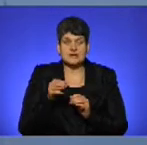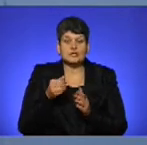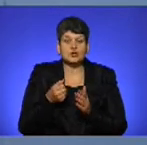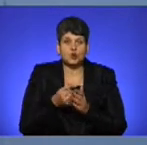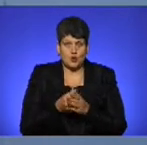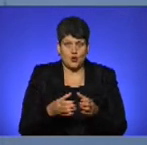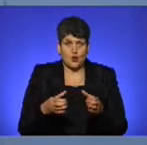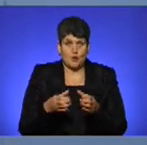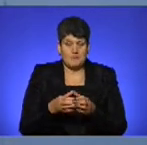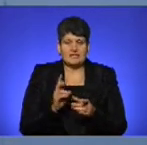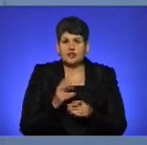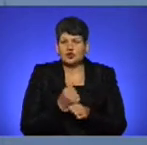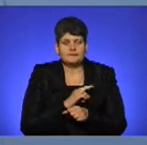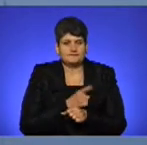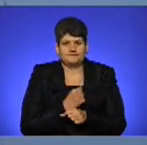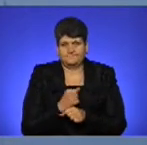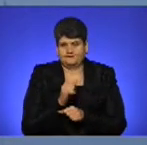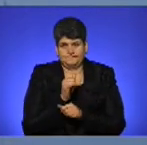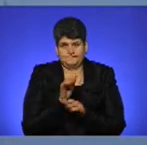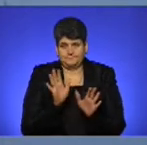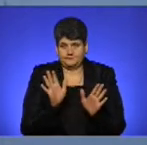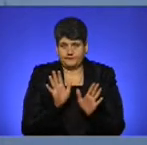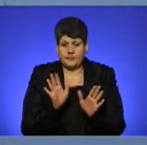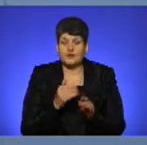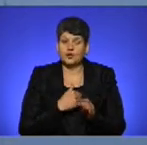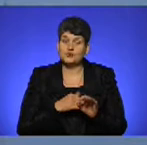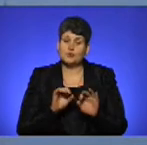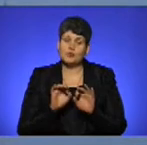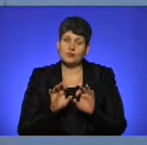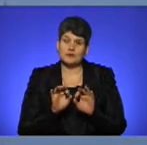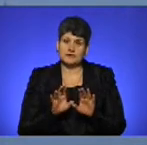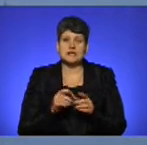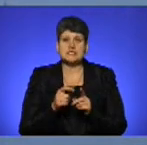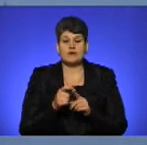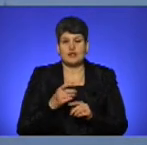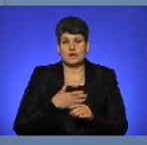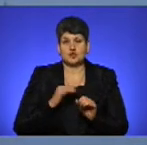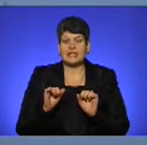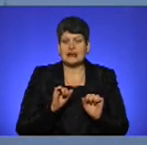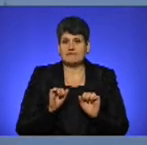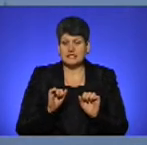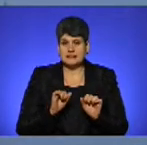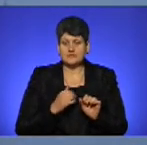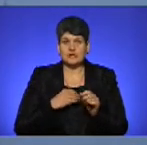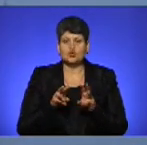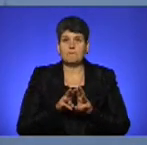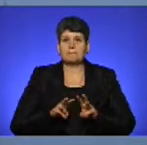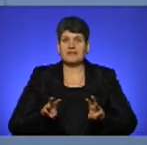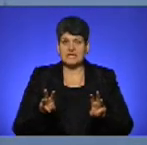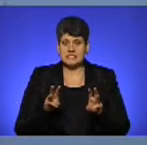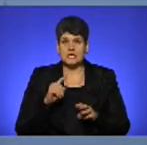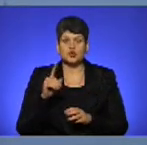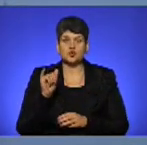громади, ніхто її силою не заставить. В той же час, звичайно, вже хочу прокоментувати слова нашого керівництва, зокрема нашого міністра